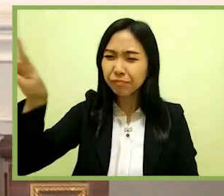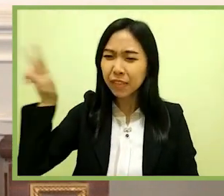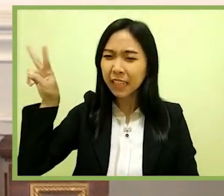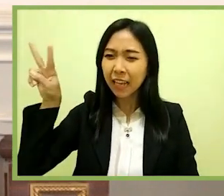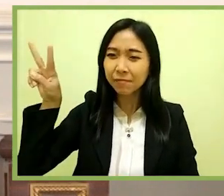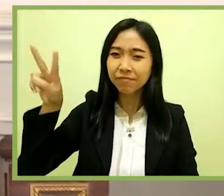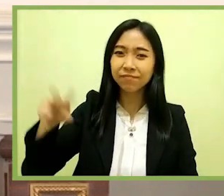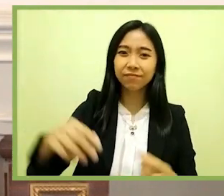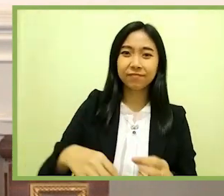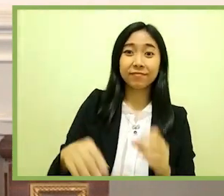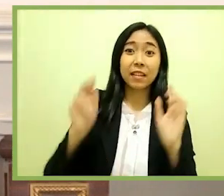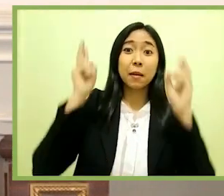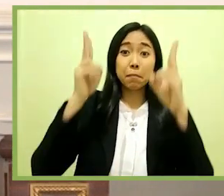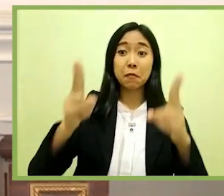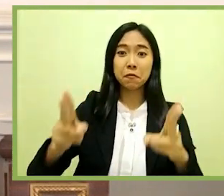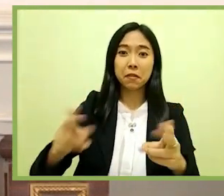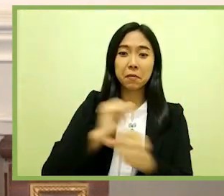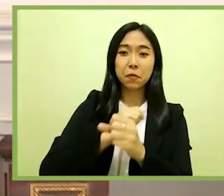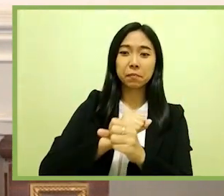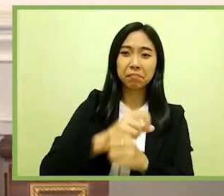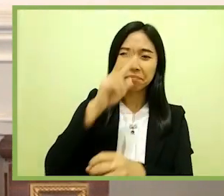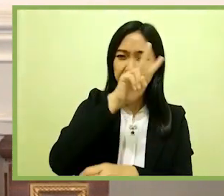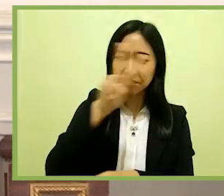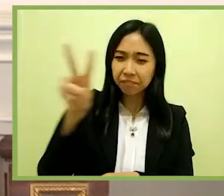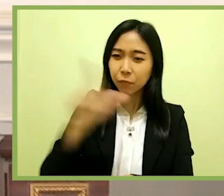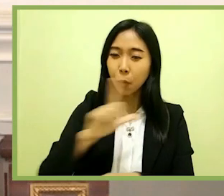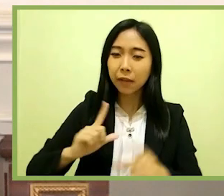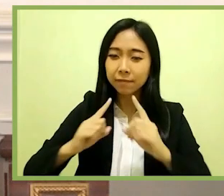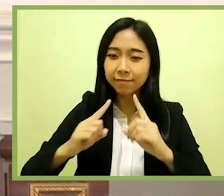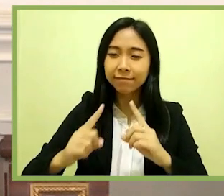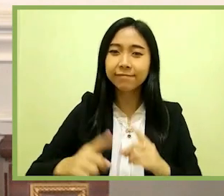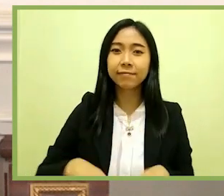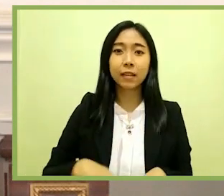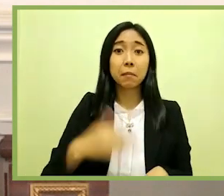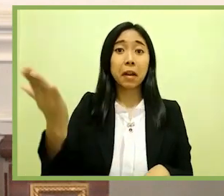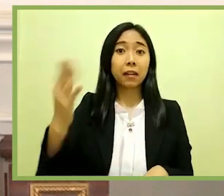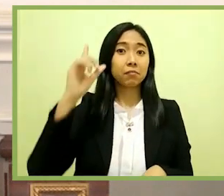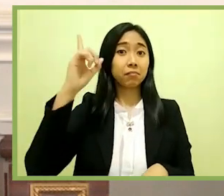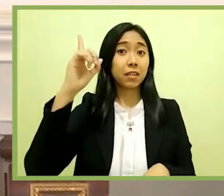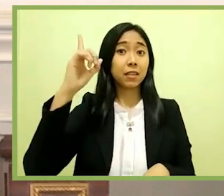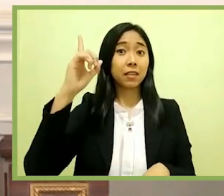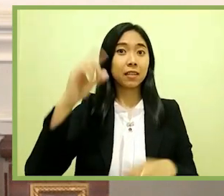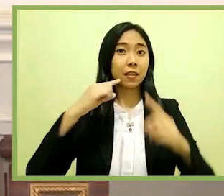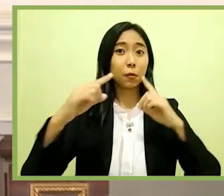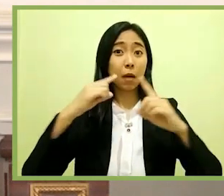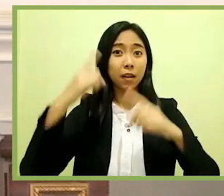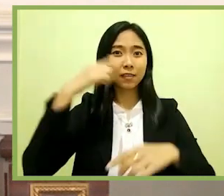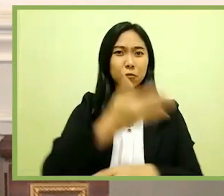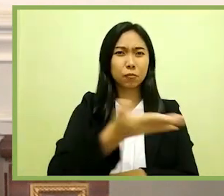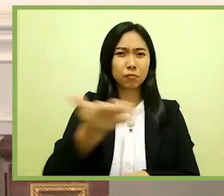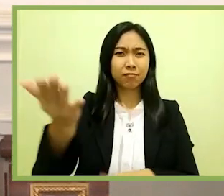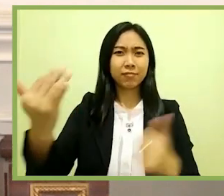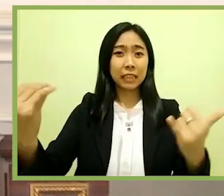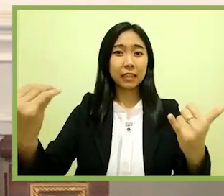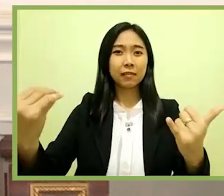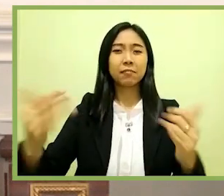anak-anak manusia itu, dan Ia berfirman, mereka ini satu bangsa dengan satu bahasa untuk semuanya. Ini barulah permulaan